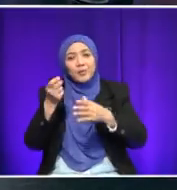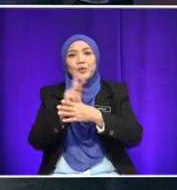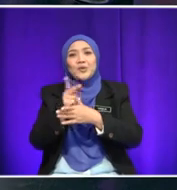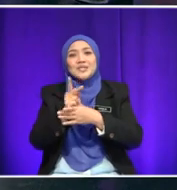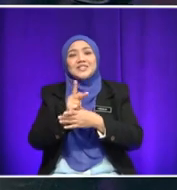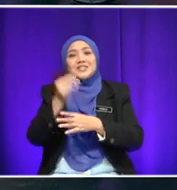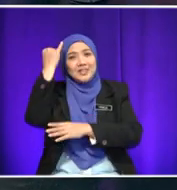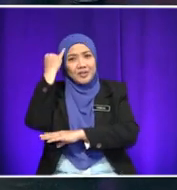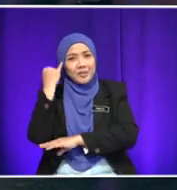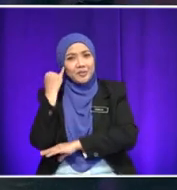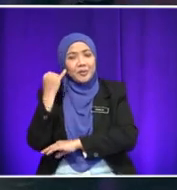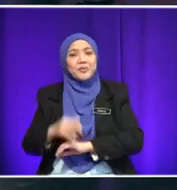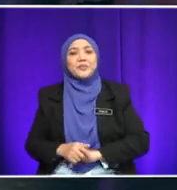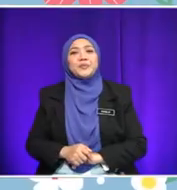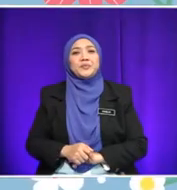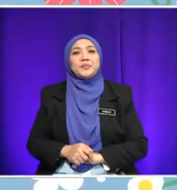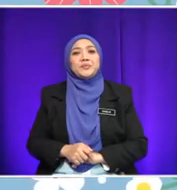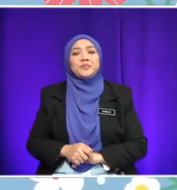ilmuwan bunga